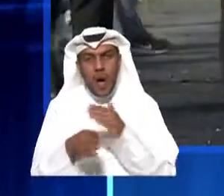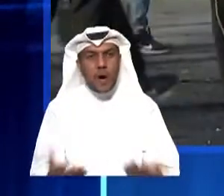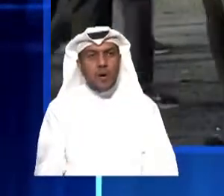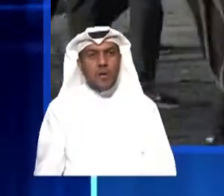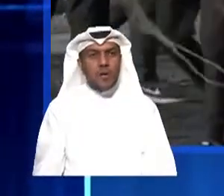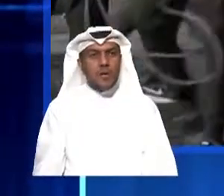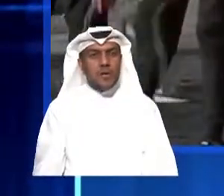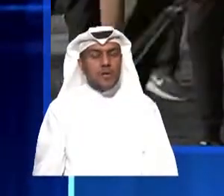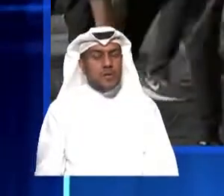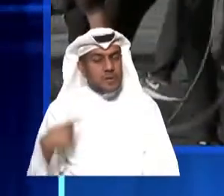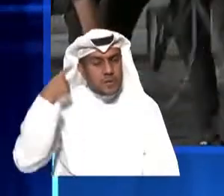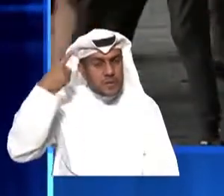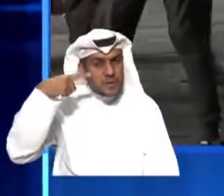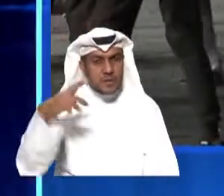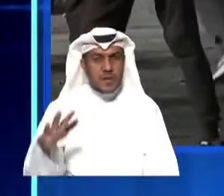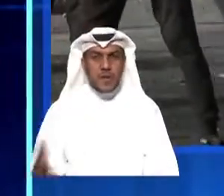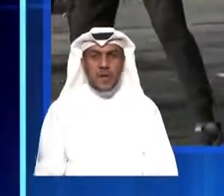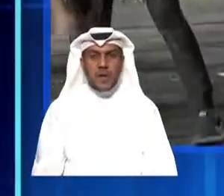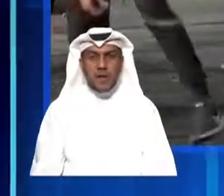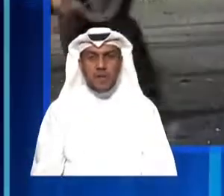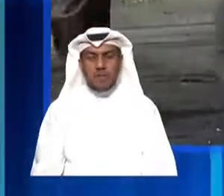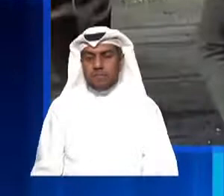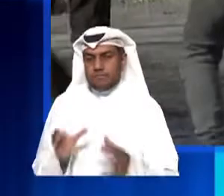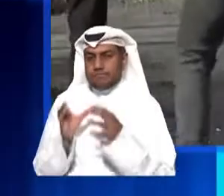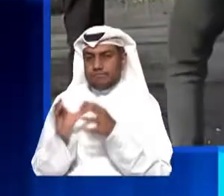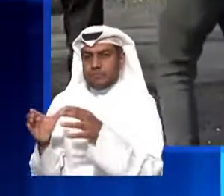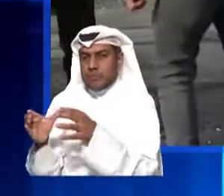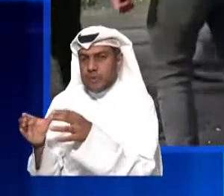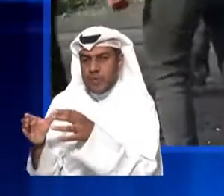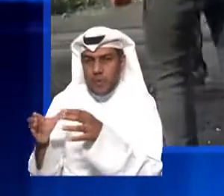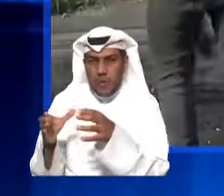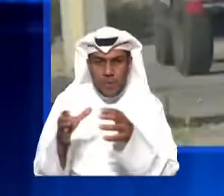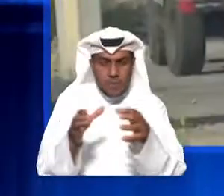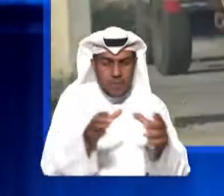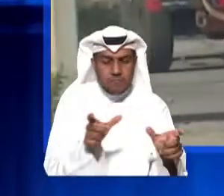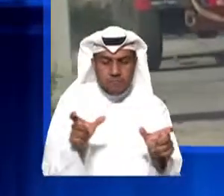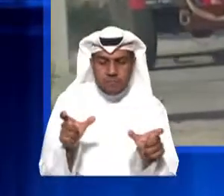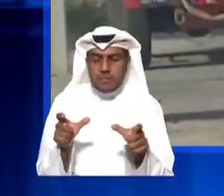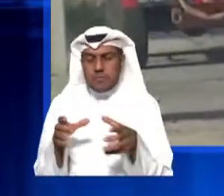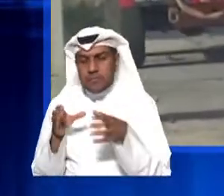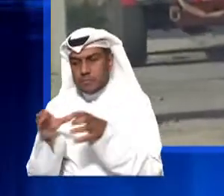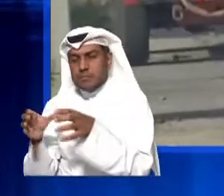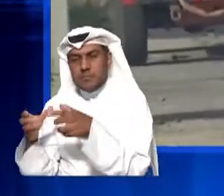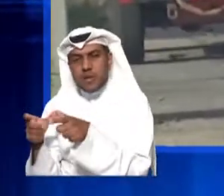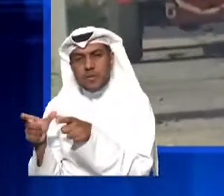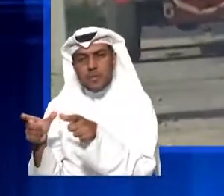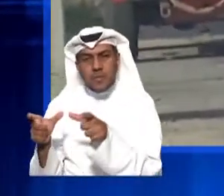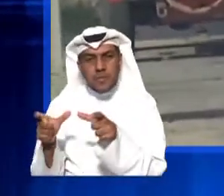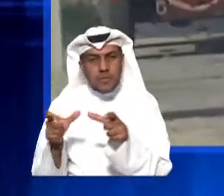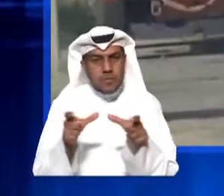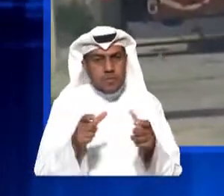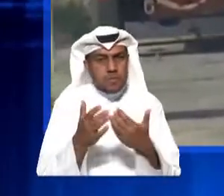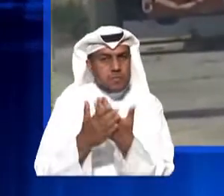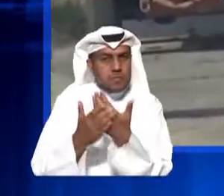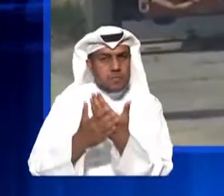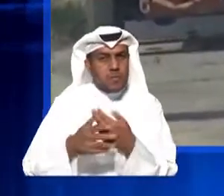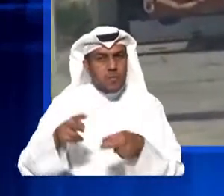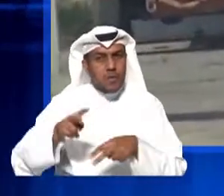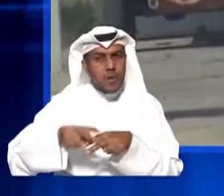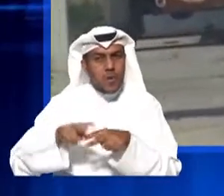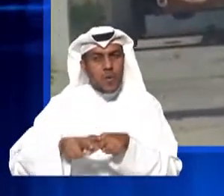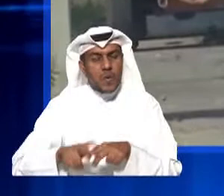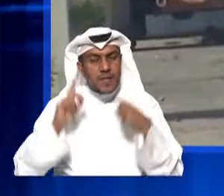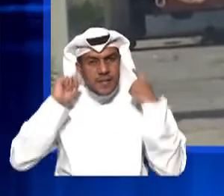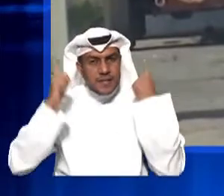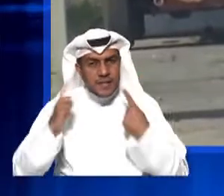التي ستؤمن دخول مجموعات المستوطنين من باب المغاربة، لطالما تسيطر قوات الاحتلال على